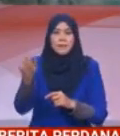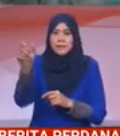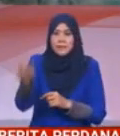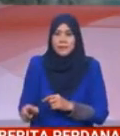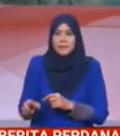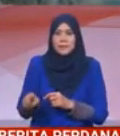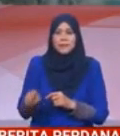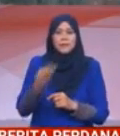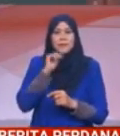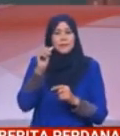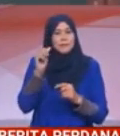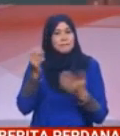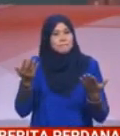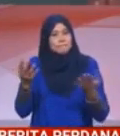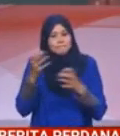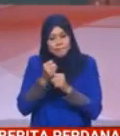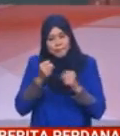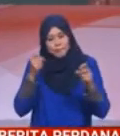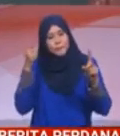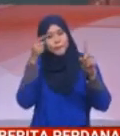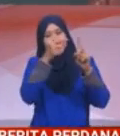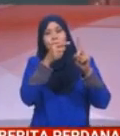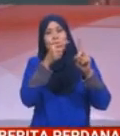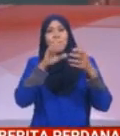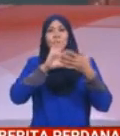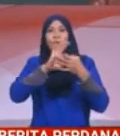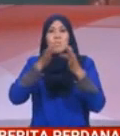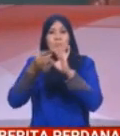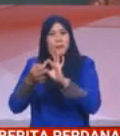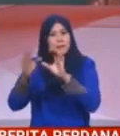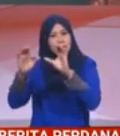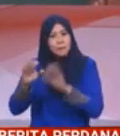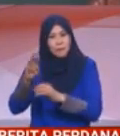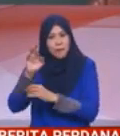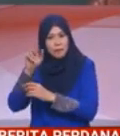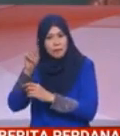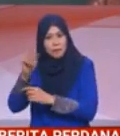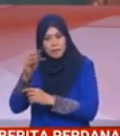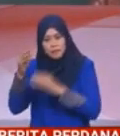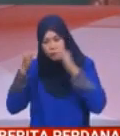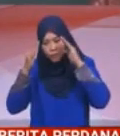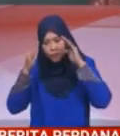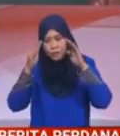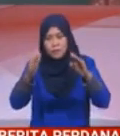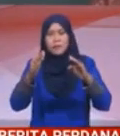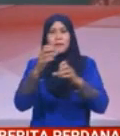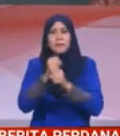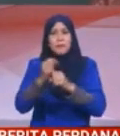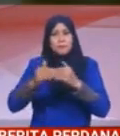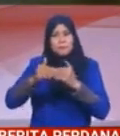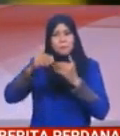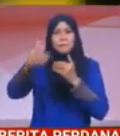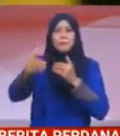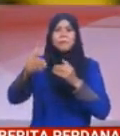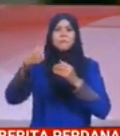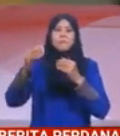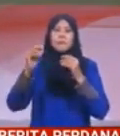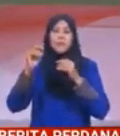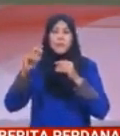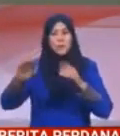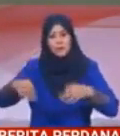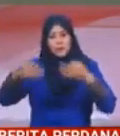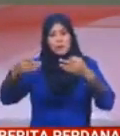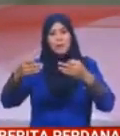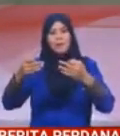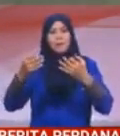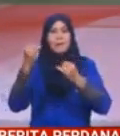misi hway untuk mendapatkan tempat ke olimpik secara merit dan kemudian fokus untuk Cuba Mara ke pusingan akhir sebelum